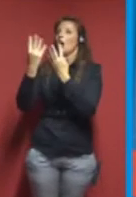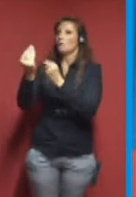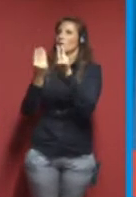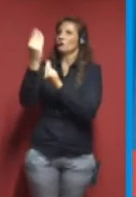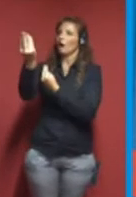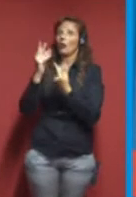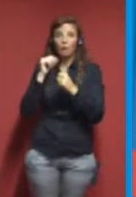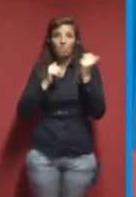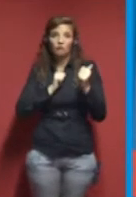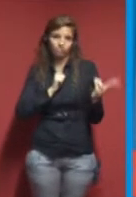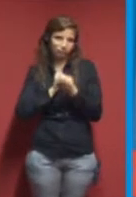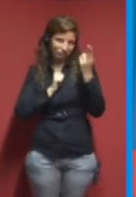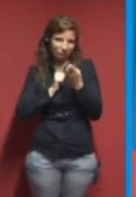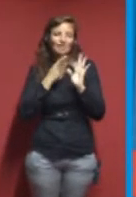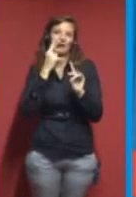interessante